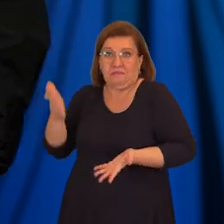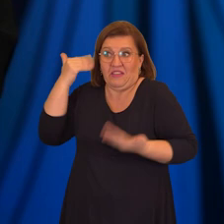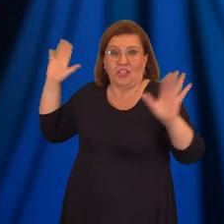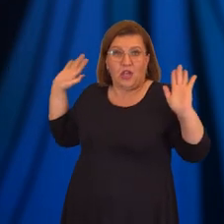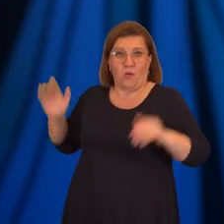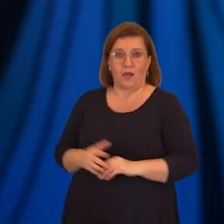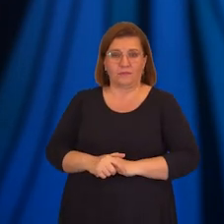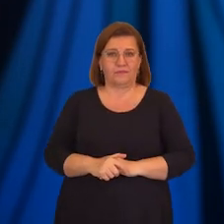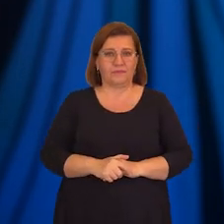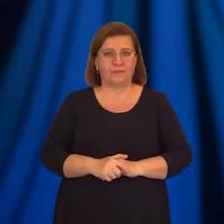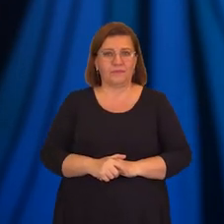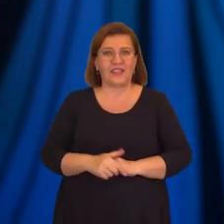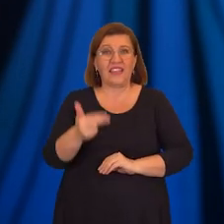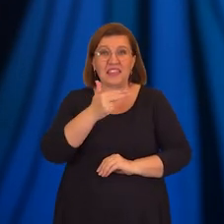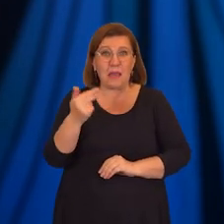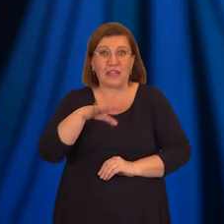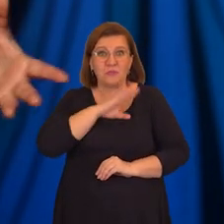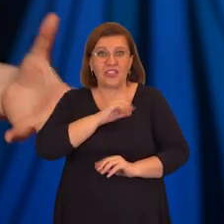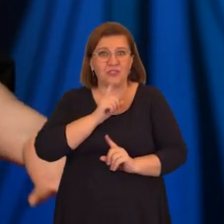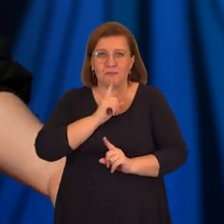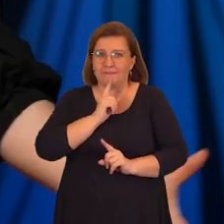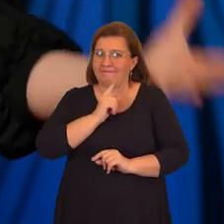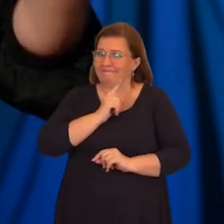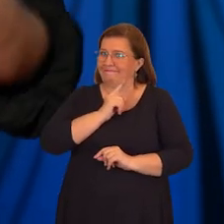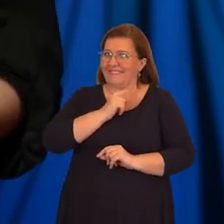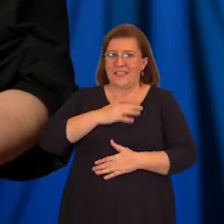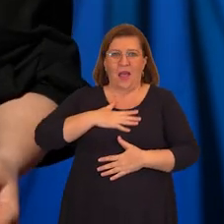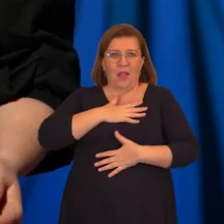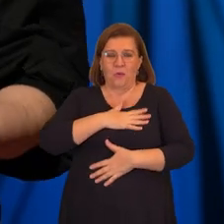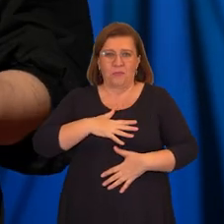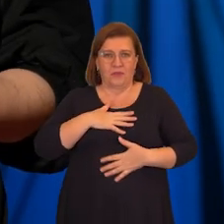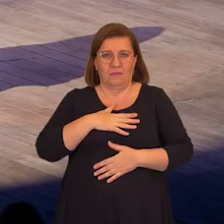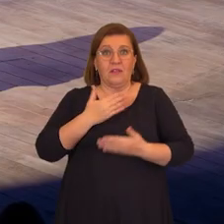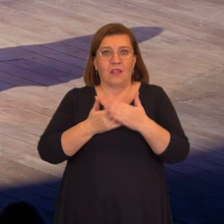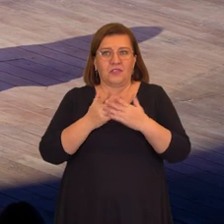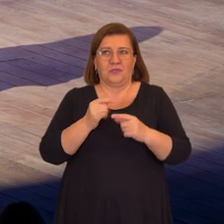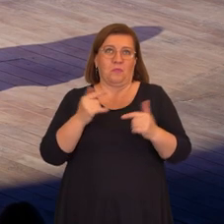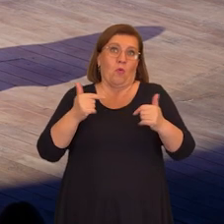Nie lubimy rozmawiać o śmierci. Boimy się, że ją przyciągniemy.